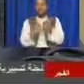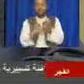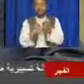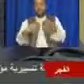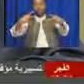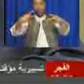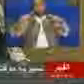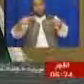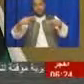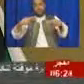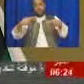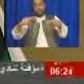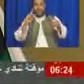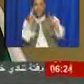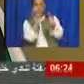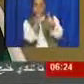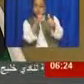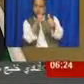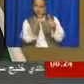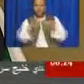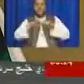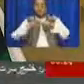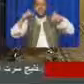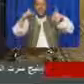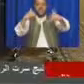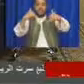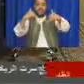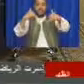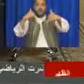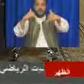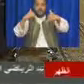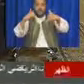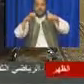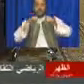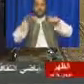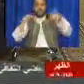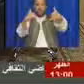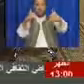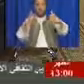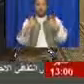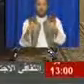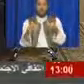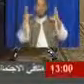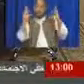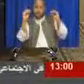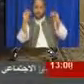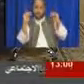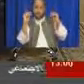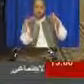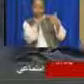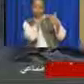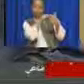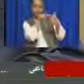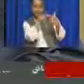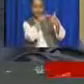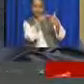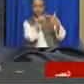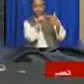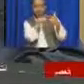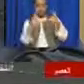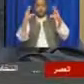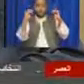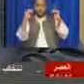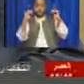بحيث ننهي هذه الاشياء ثم ان رجال مصالحات ينبغي ان يكون هناك تنسيق تنسيقا بينها